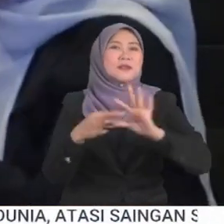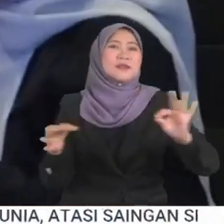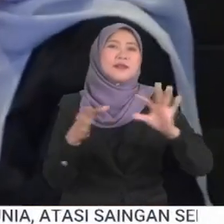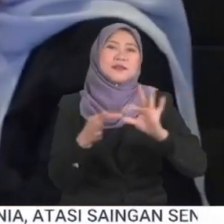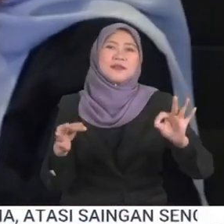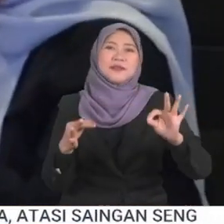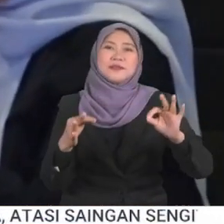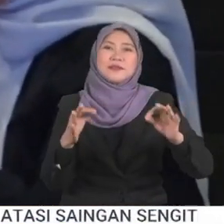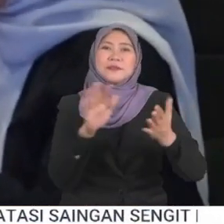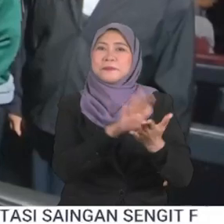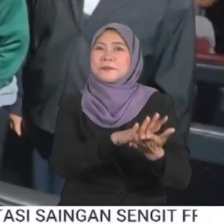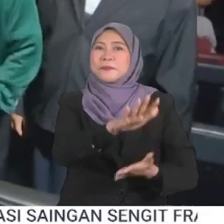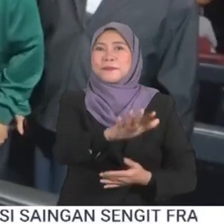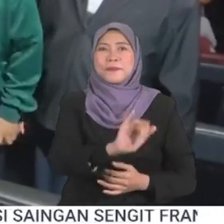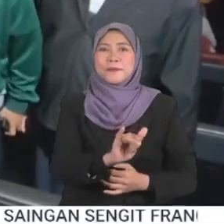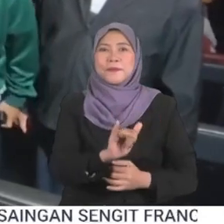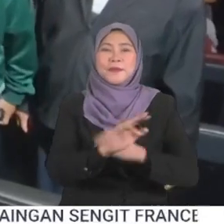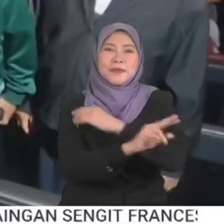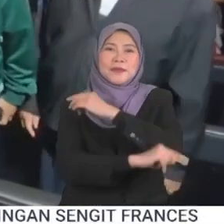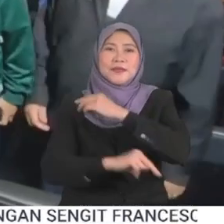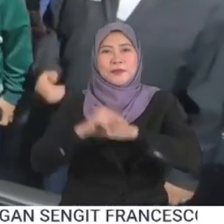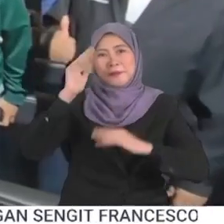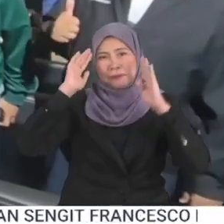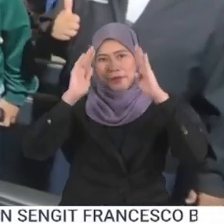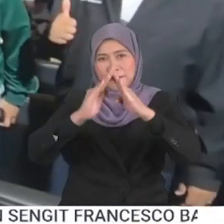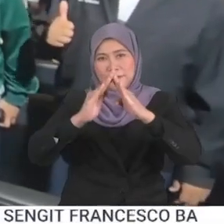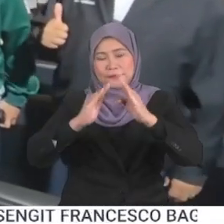negeri Pahang. Mantap.